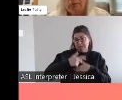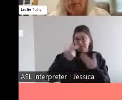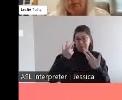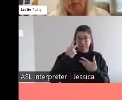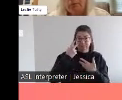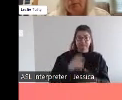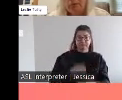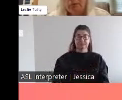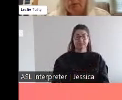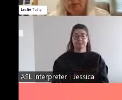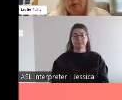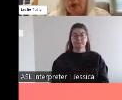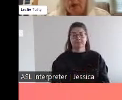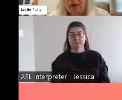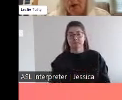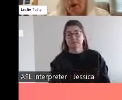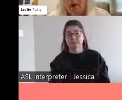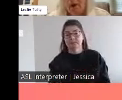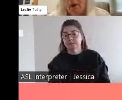discussion.